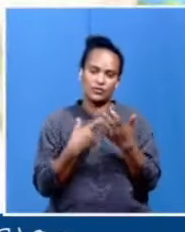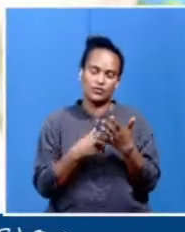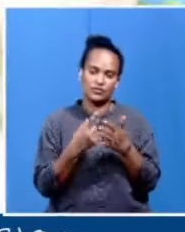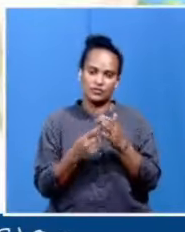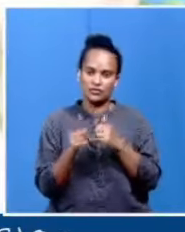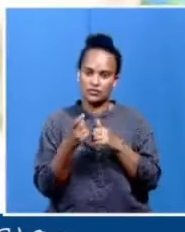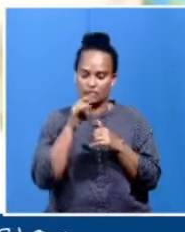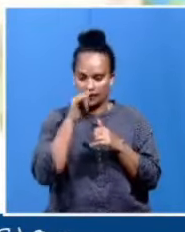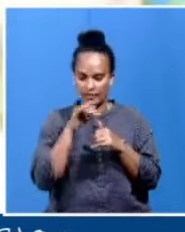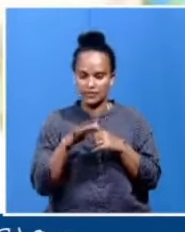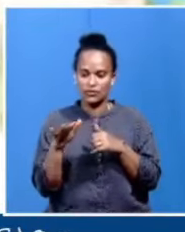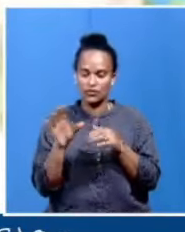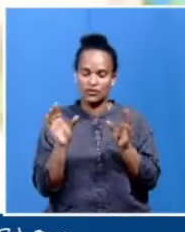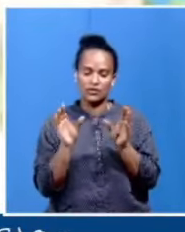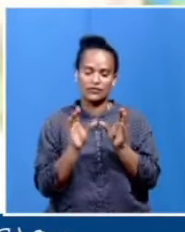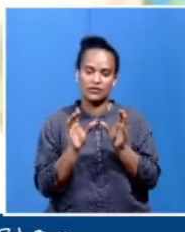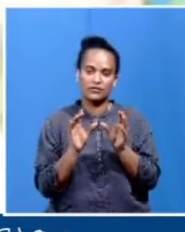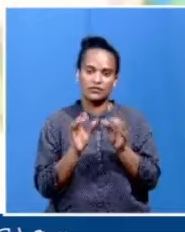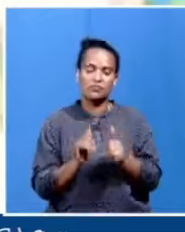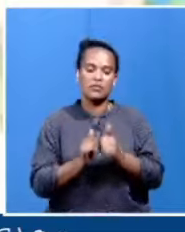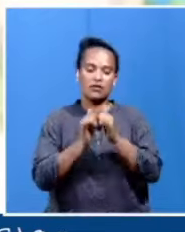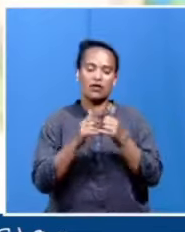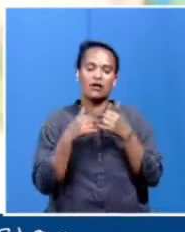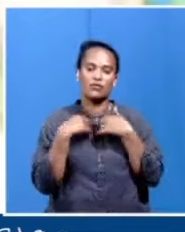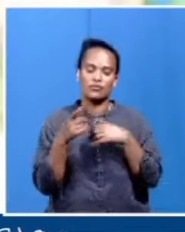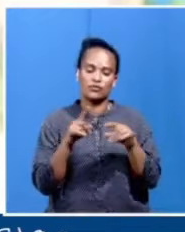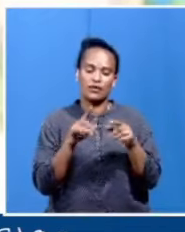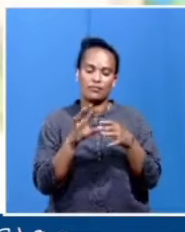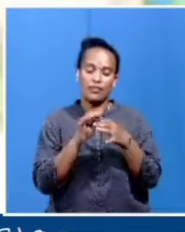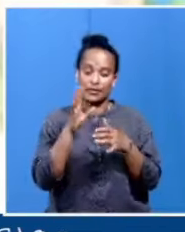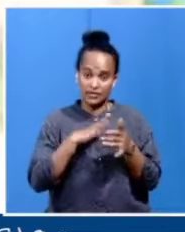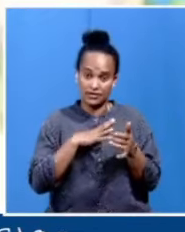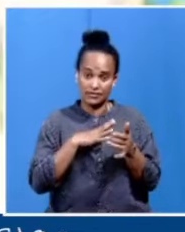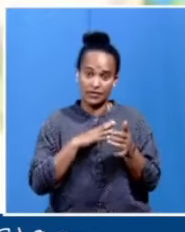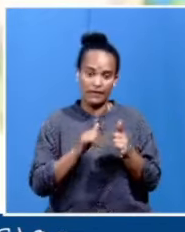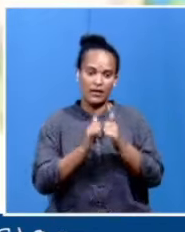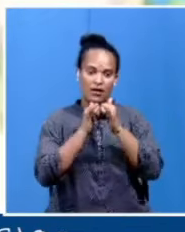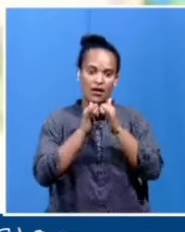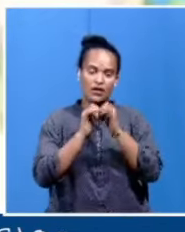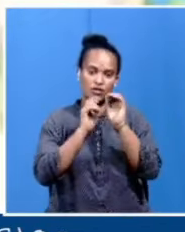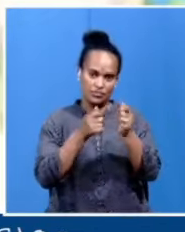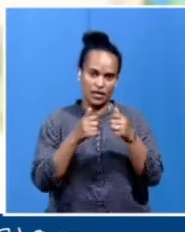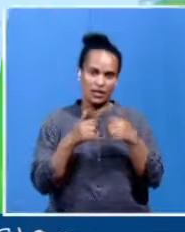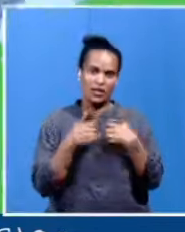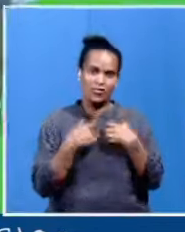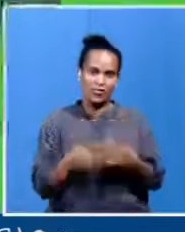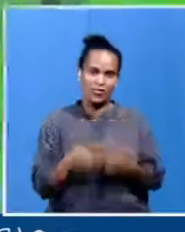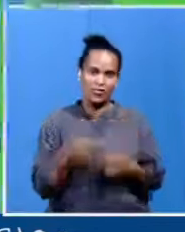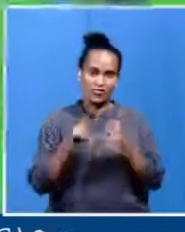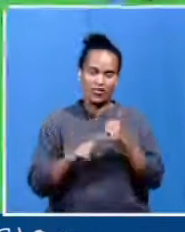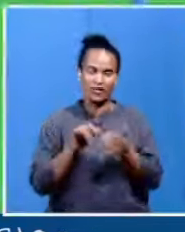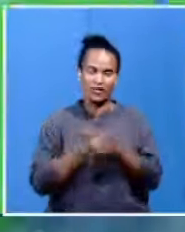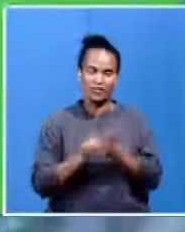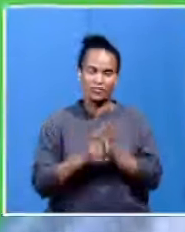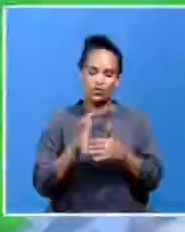من تيخونا ناي هز أونتو ناي سيرتيفيكيتن ميدالين اللو كم دما نت ما حبر سب دما ناي ميدالي شلمات اللو أب مو داتا دما